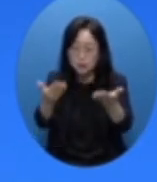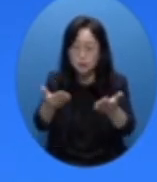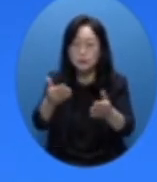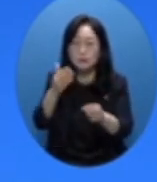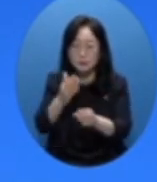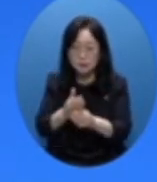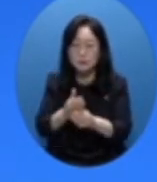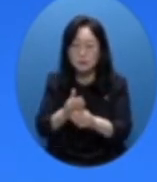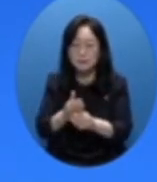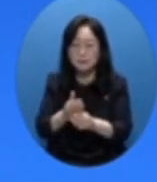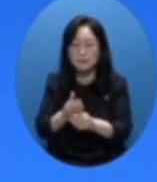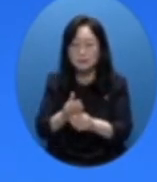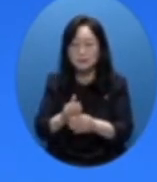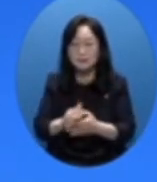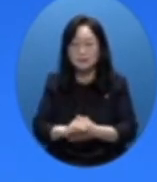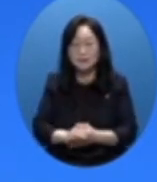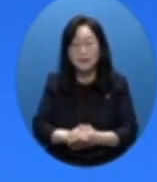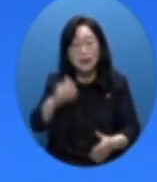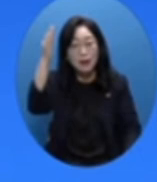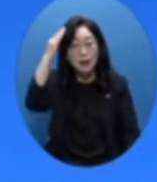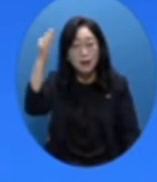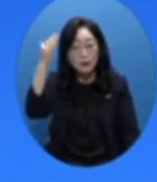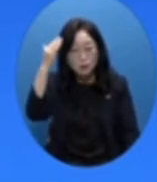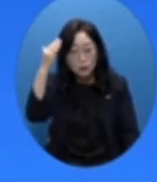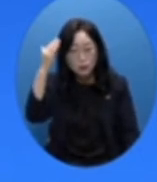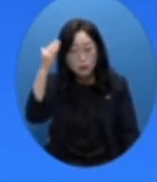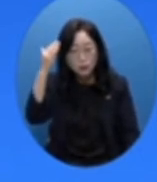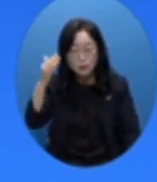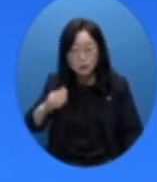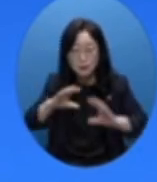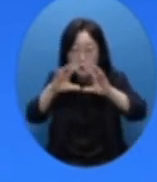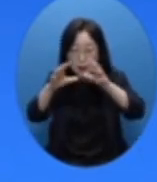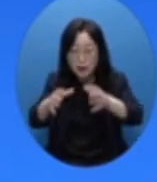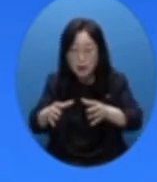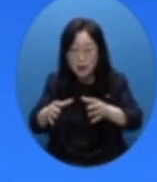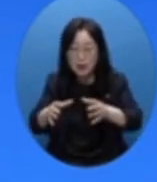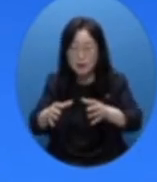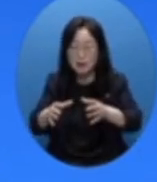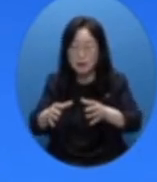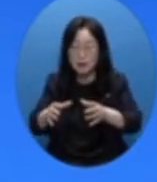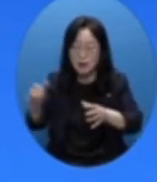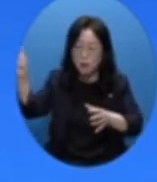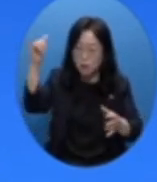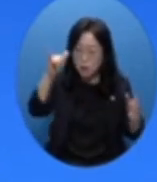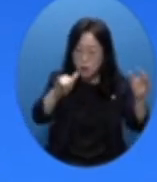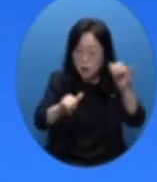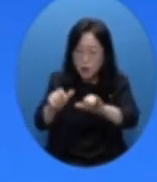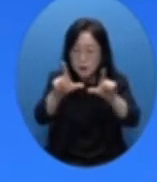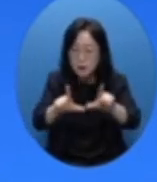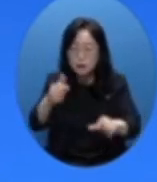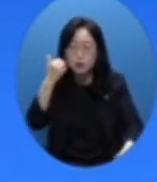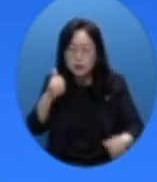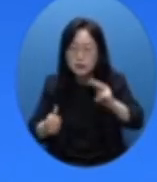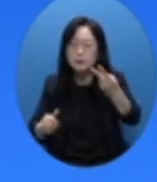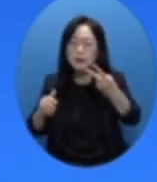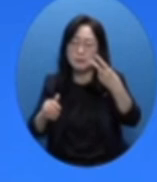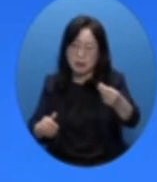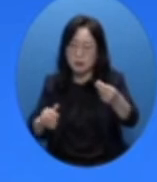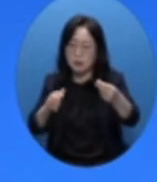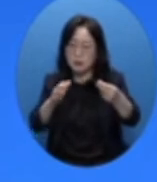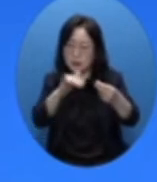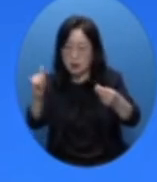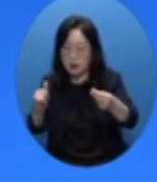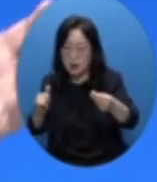것입니다 한국의 사업과 살고 있는 200만 파마나 가족들 그중에 약 100만